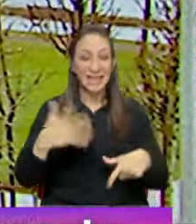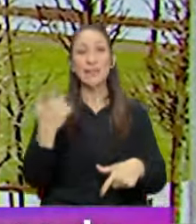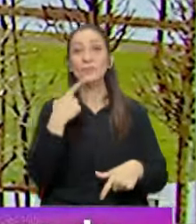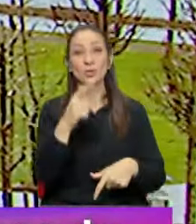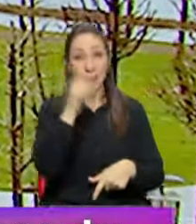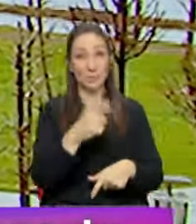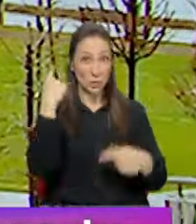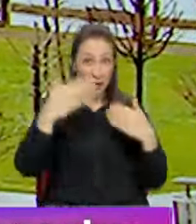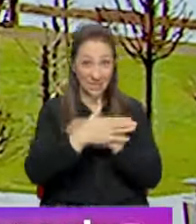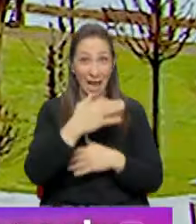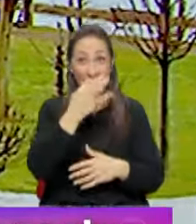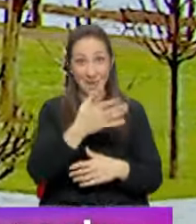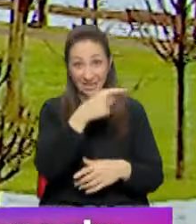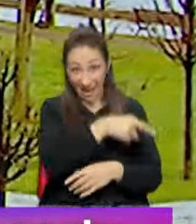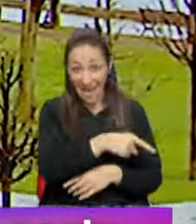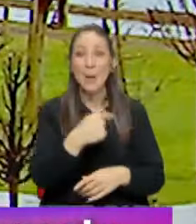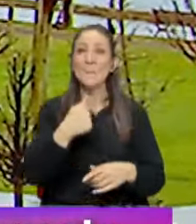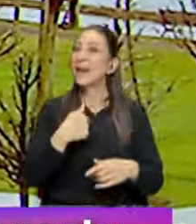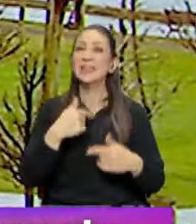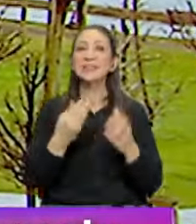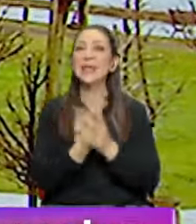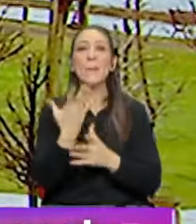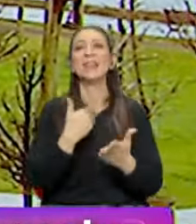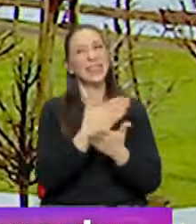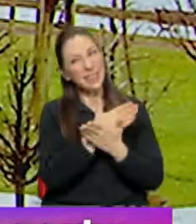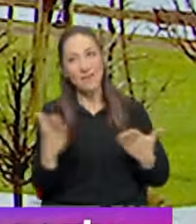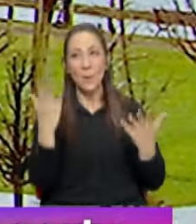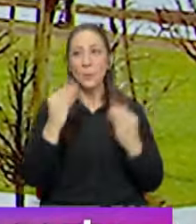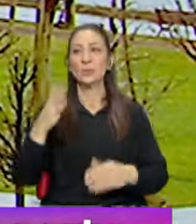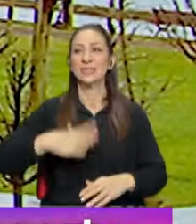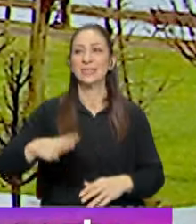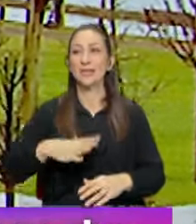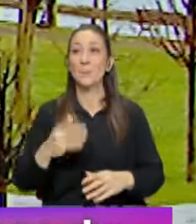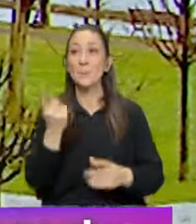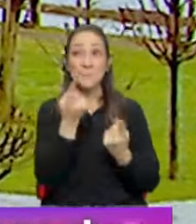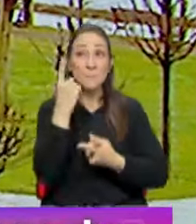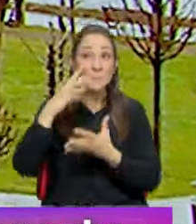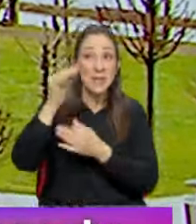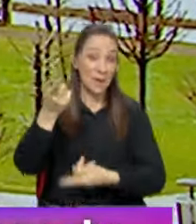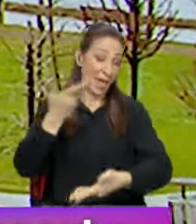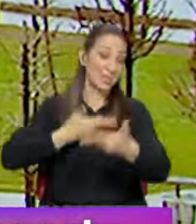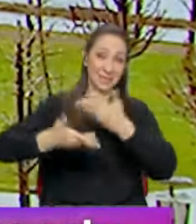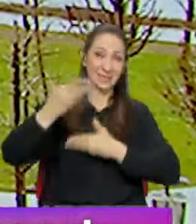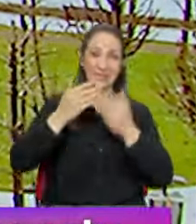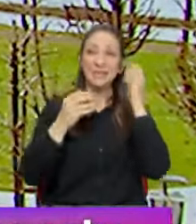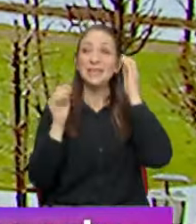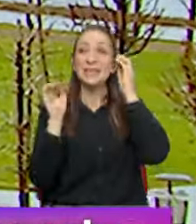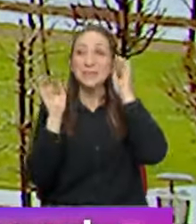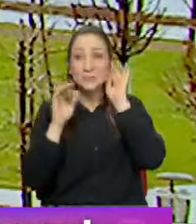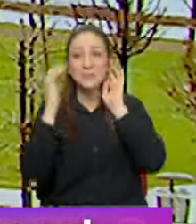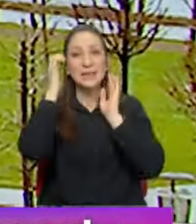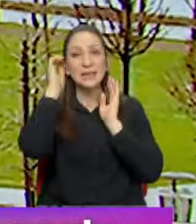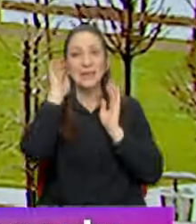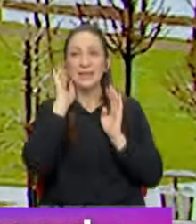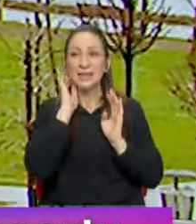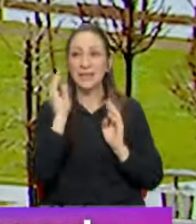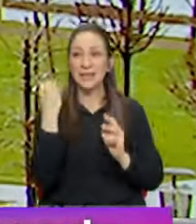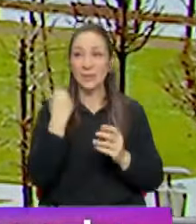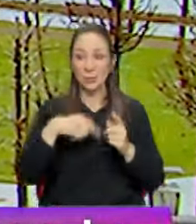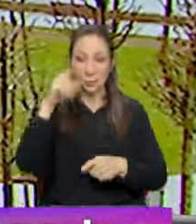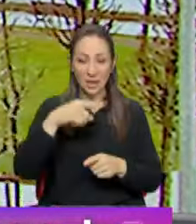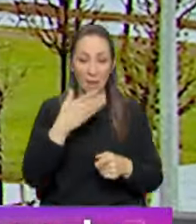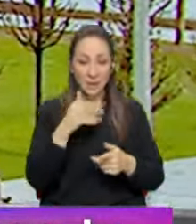diyorsun yaptı dün akşam ana haber bülteninde. Ben de devam ettireyim istedim, biri bana anlatsın. Şimdi yeni günde